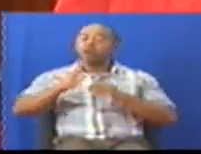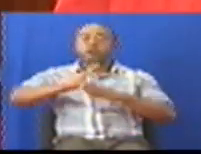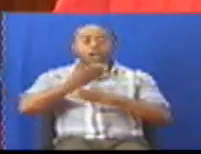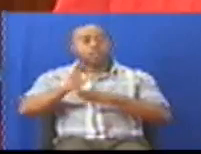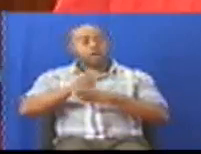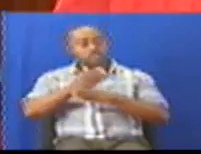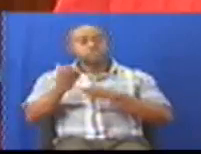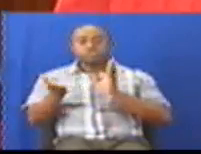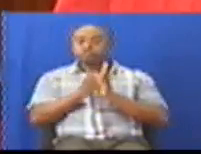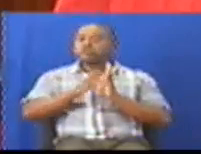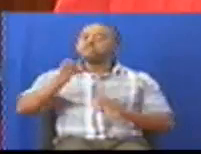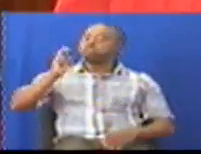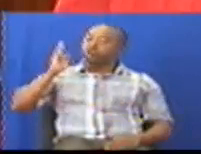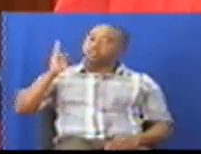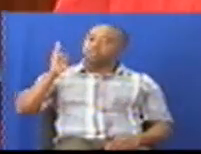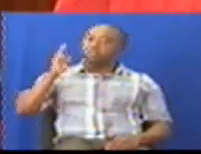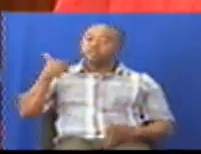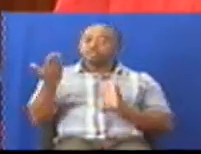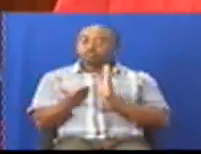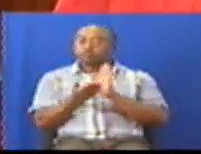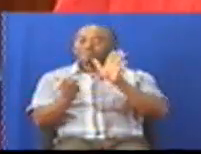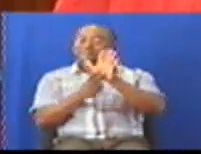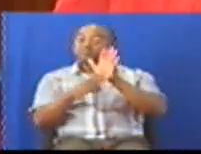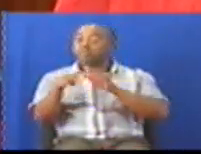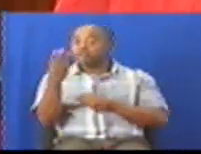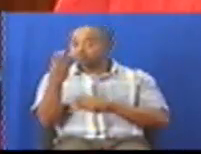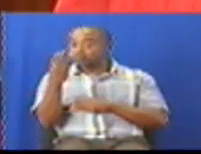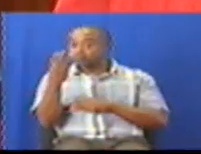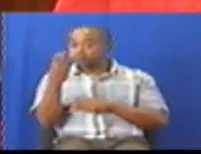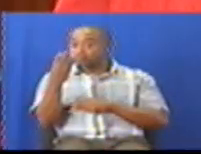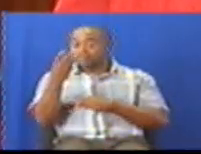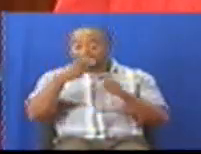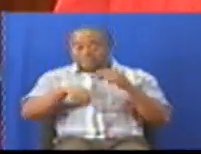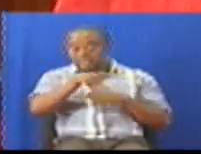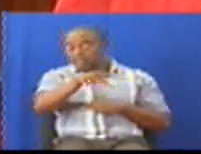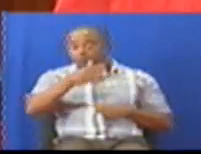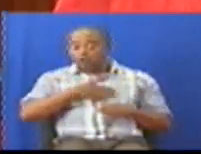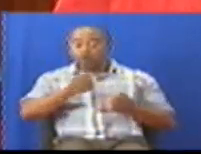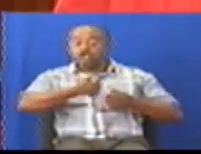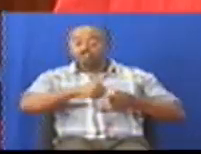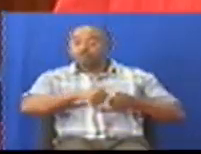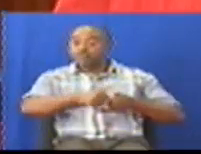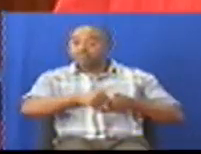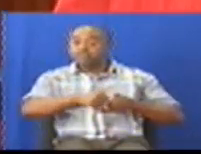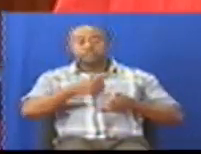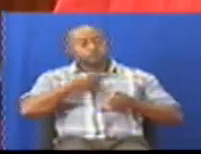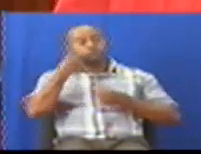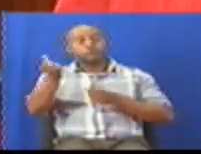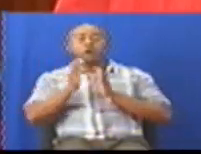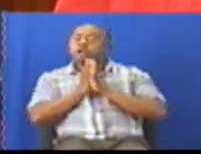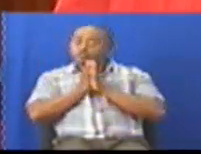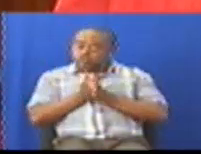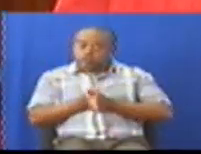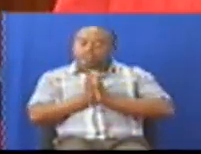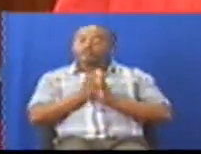kongwe 73, zikiwepo baadhi ya shule ndani ya mkoa wangu wa Njombe. Sisi watu wa Njombe ni watu wa shukrani, tunaishukuru